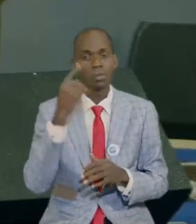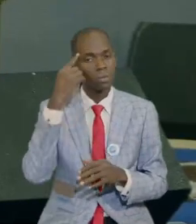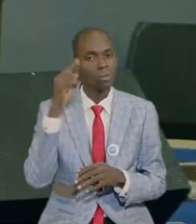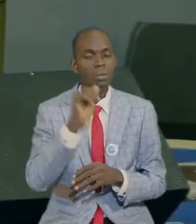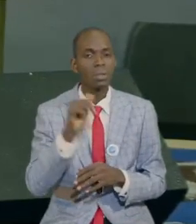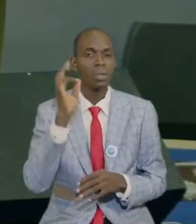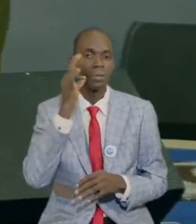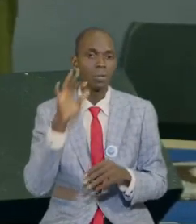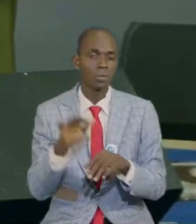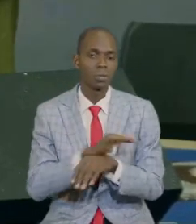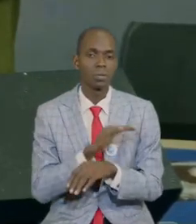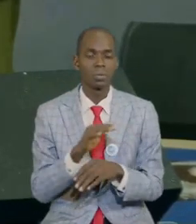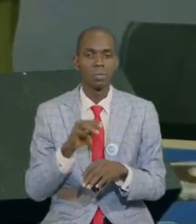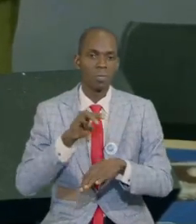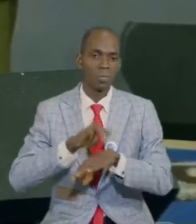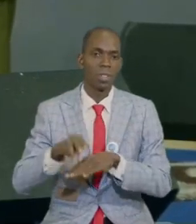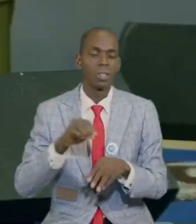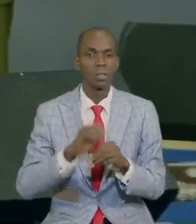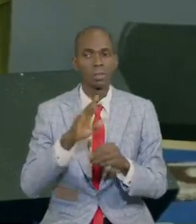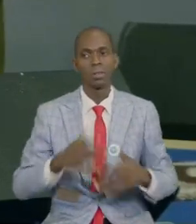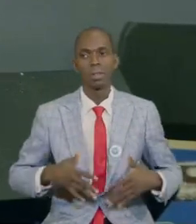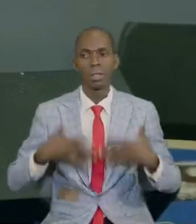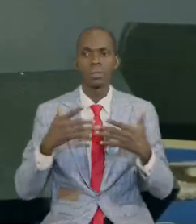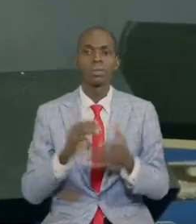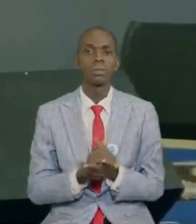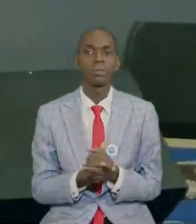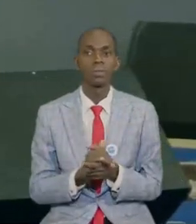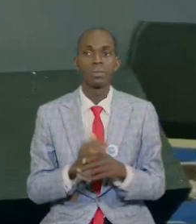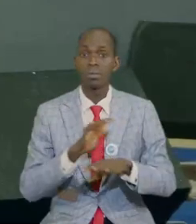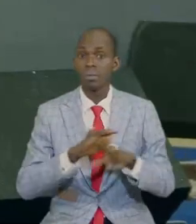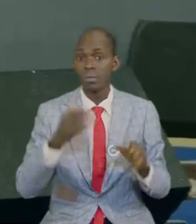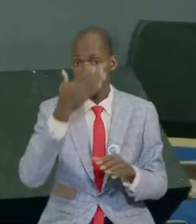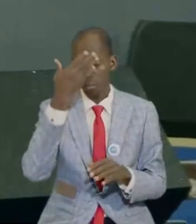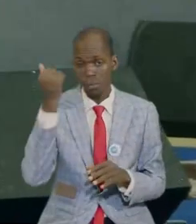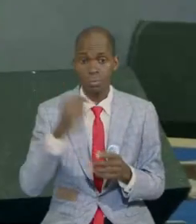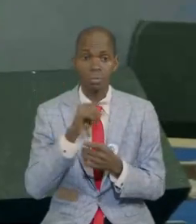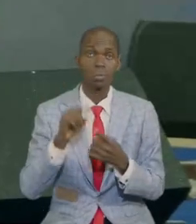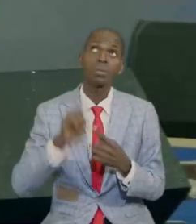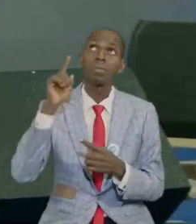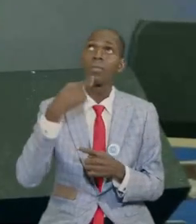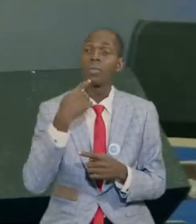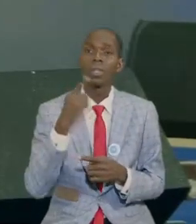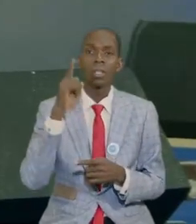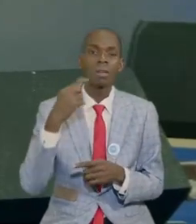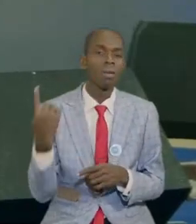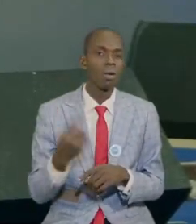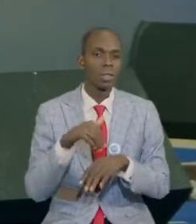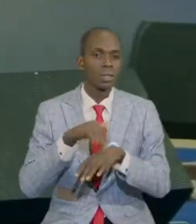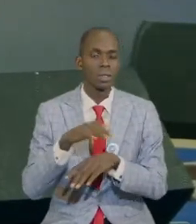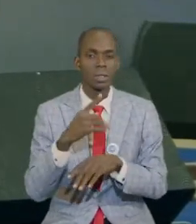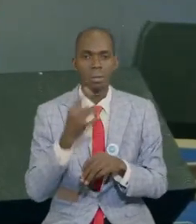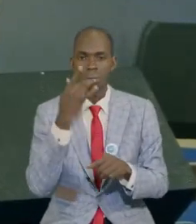que son plan, son objectif, c'est pour un ministère fructueux dans votre. Don't forget when he sends, he always sends the promise and the